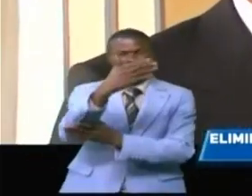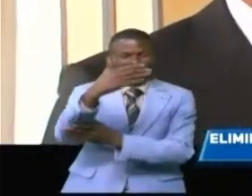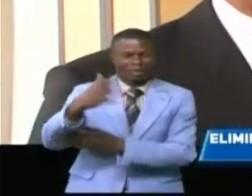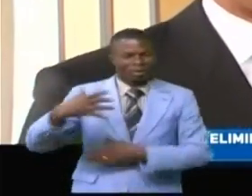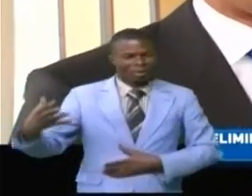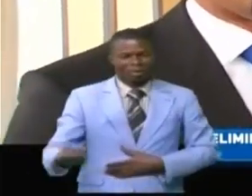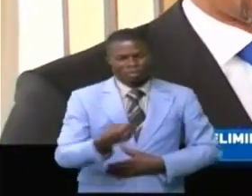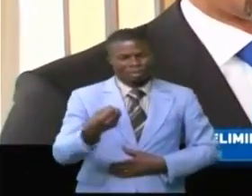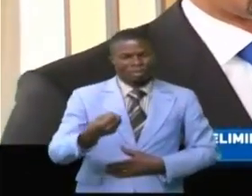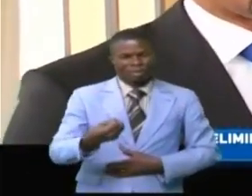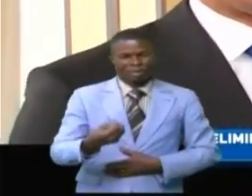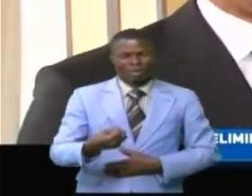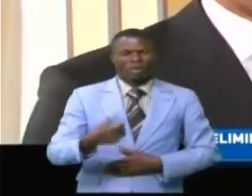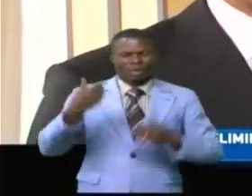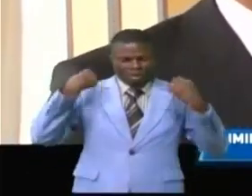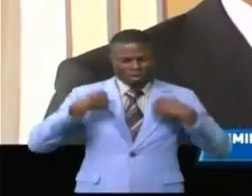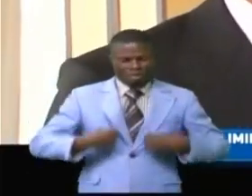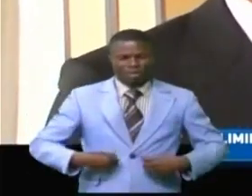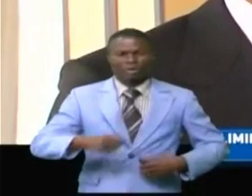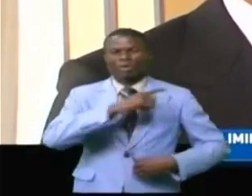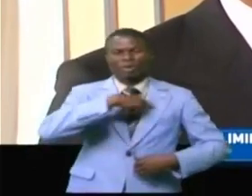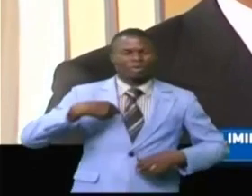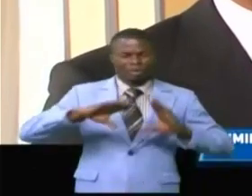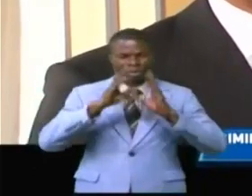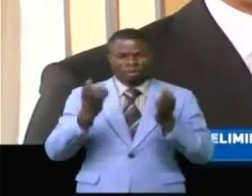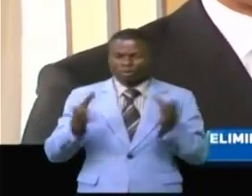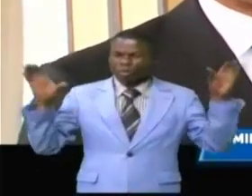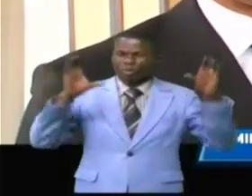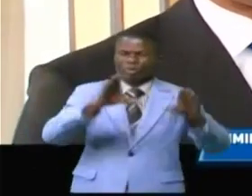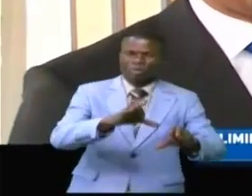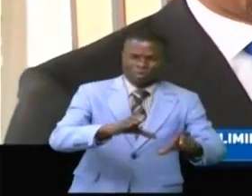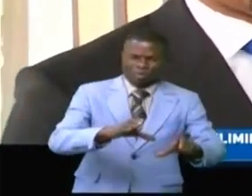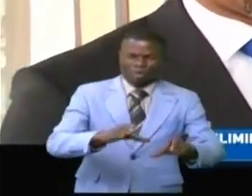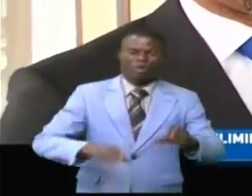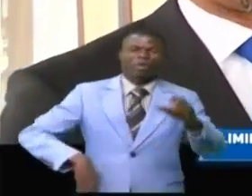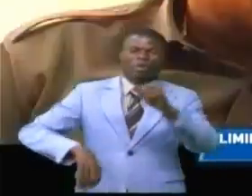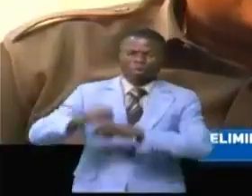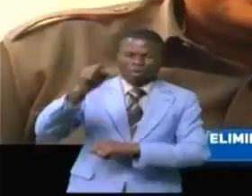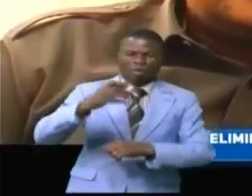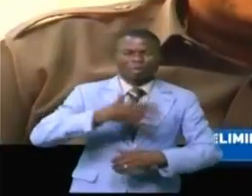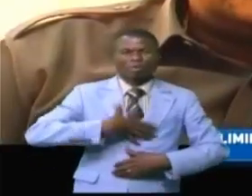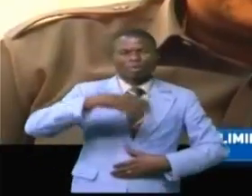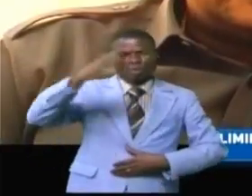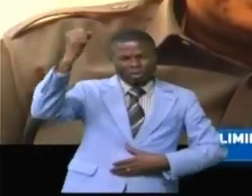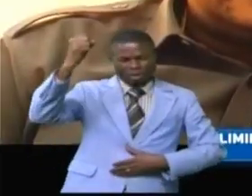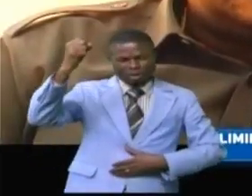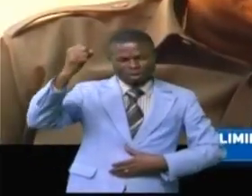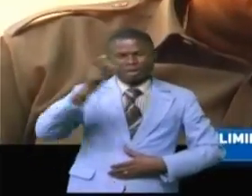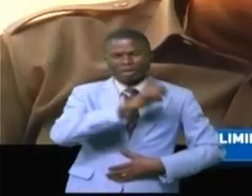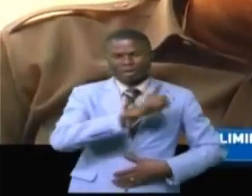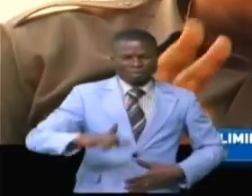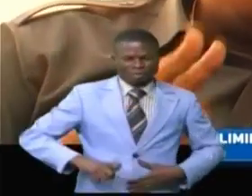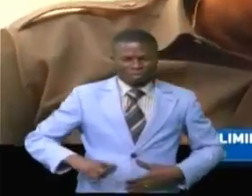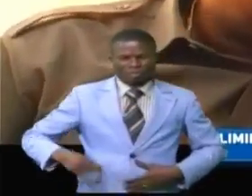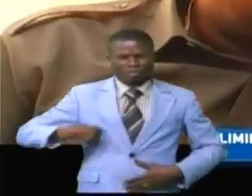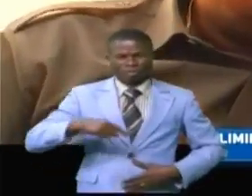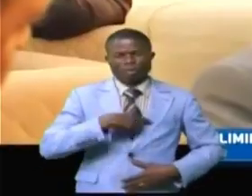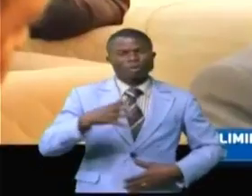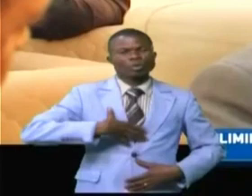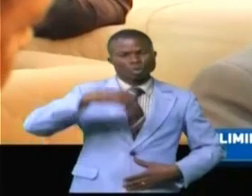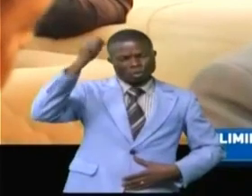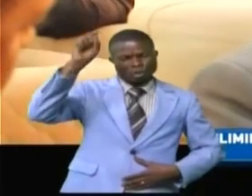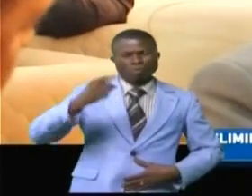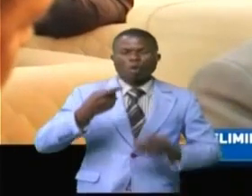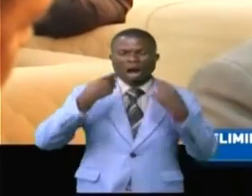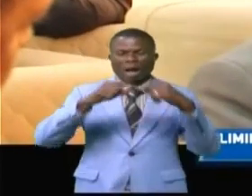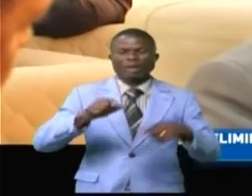prenez vos maillots. Nous tous, demain, au Stade de Martyrs pour la consécration des Léopards. Nous allons gagner. Je donne 2-0. Je